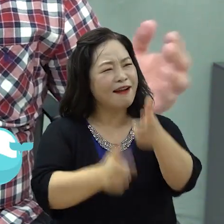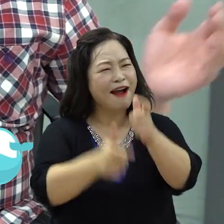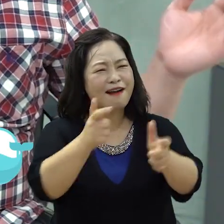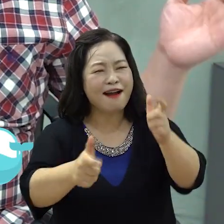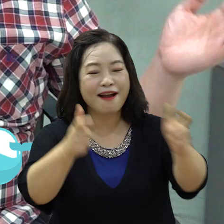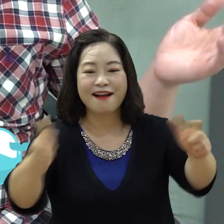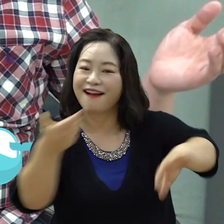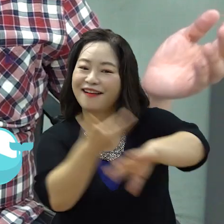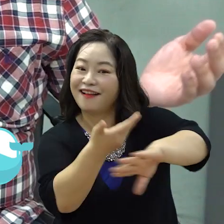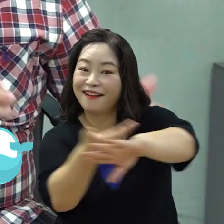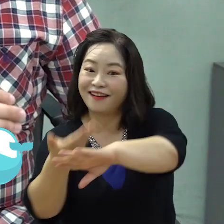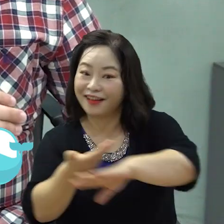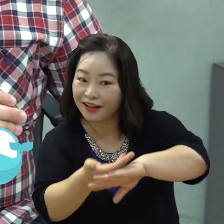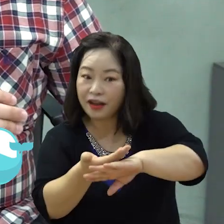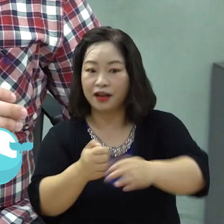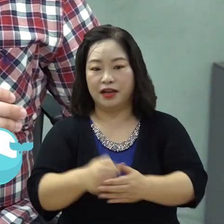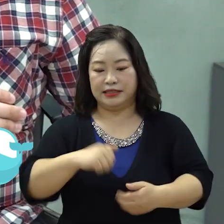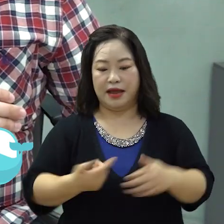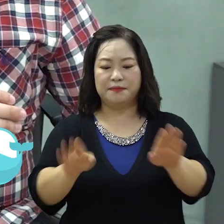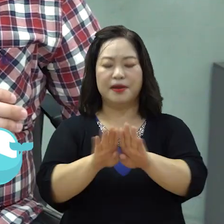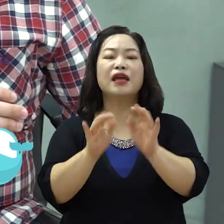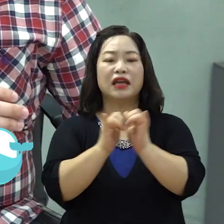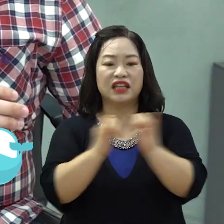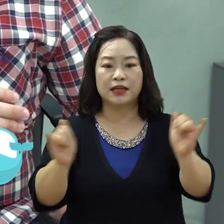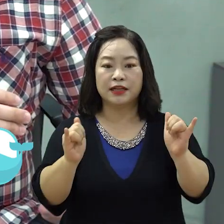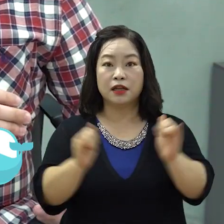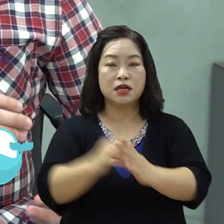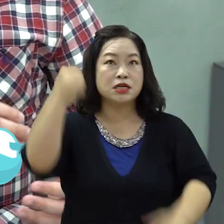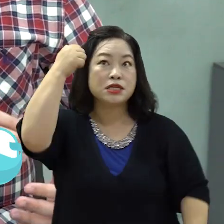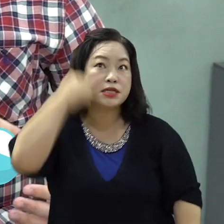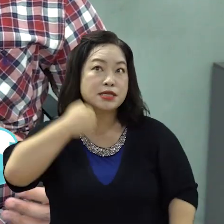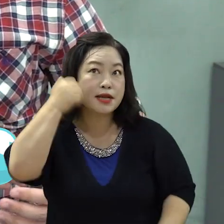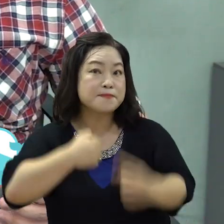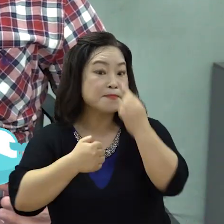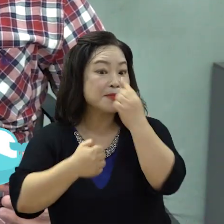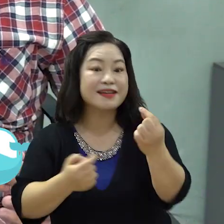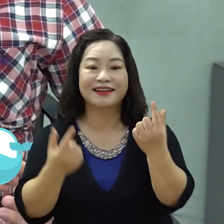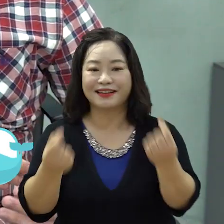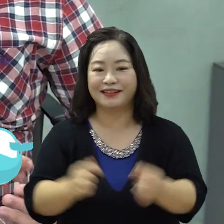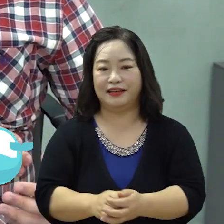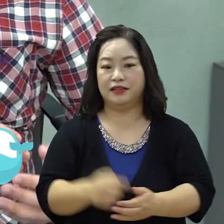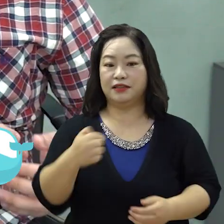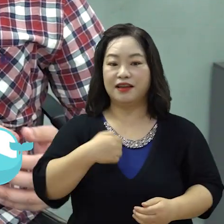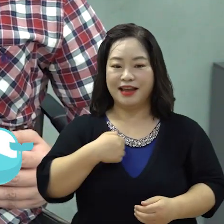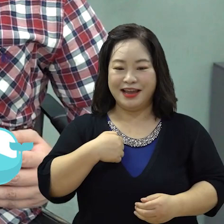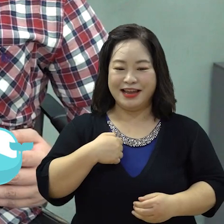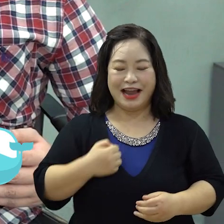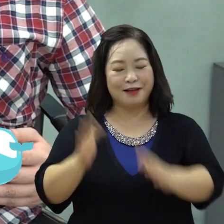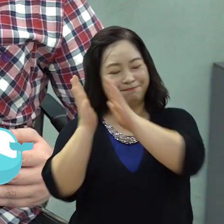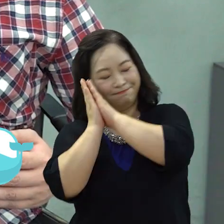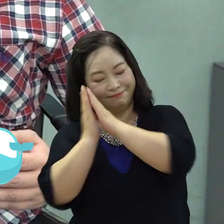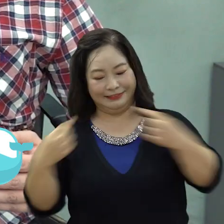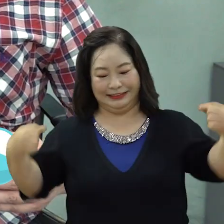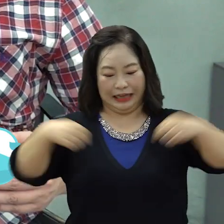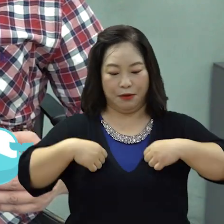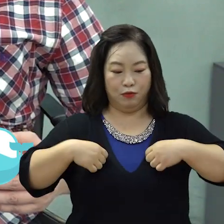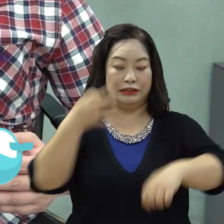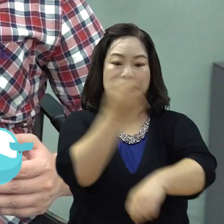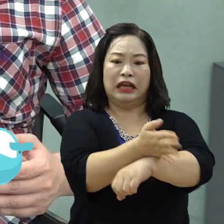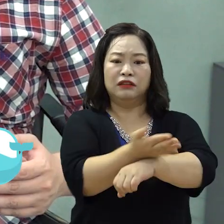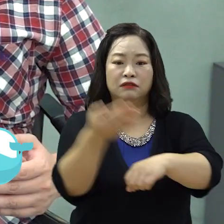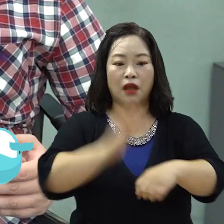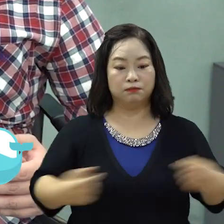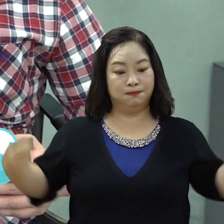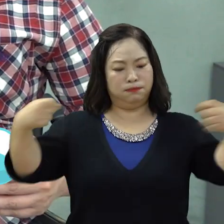나타나는지는 각자마다 다릅니다만 자폐인들 상당수 감각에 민감해하는 성격은 있는 건 맞아요. 실제로 제가 잠옷을 사